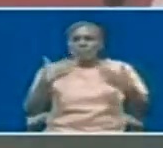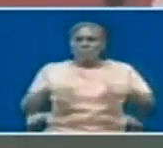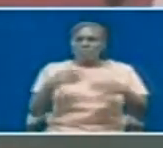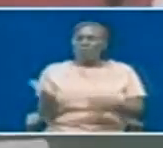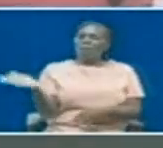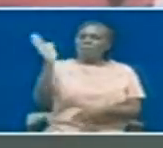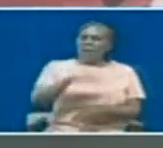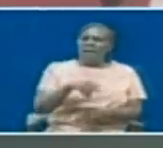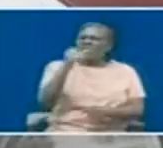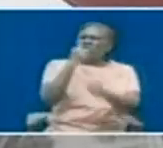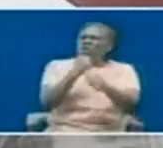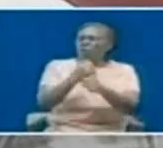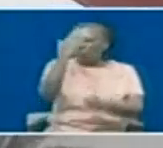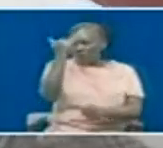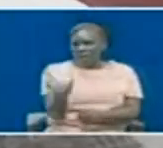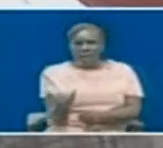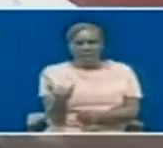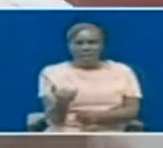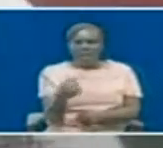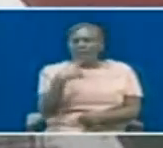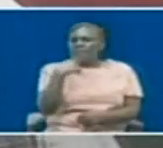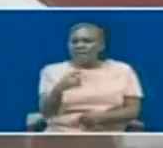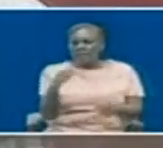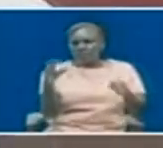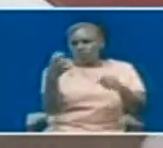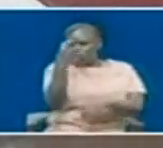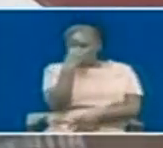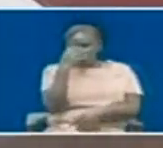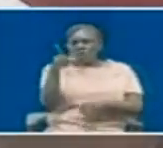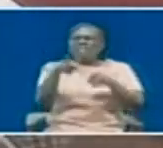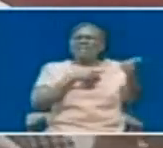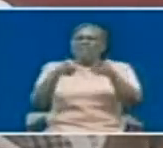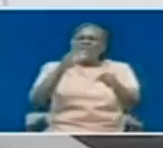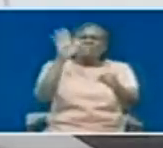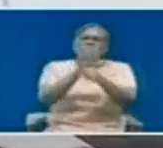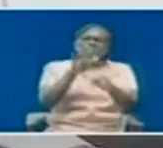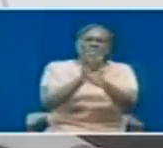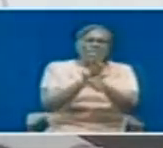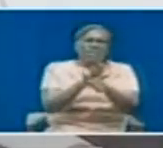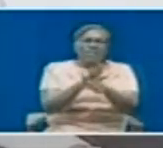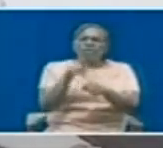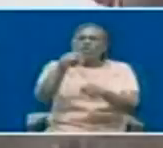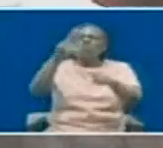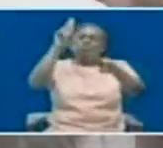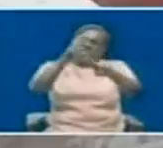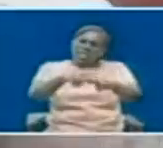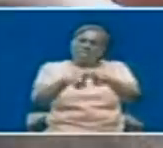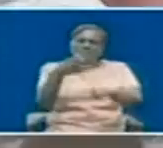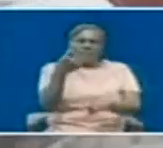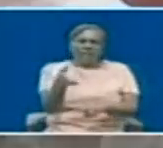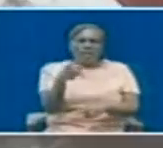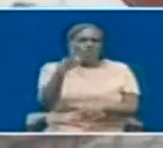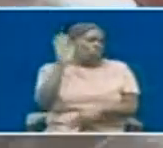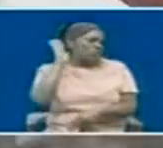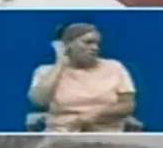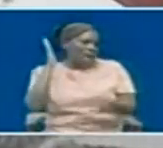alafu arudi Nairobi? Ya kazi gani? Tumeambia deputy president hii safari mingi kwenda kuketi pale na kusikia